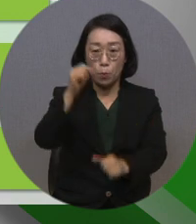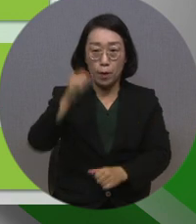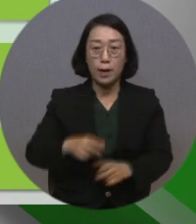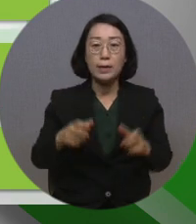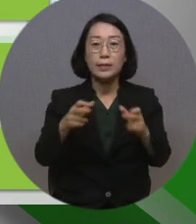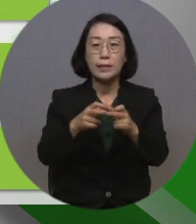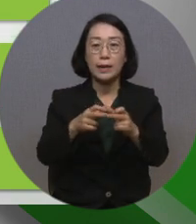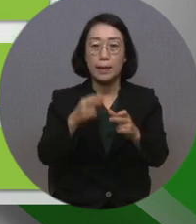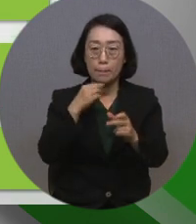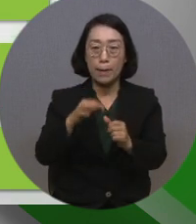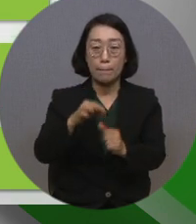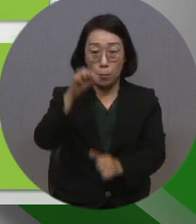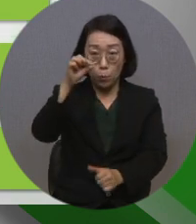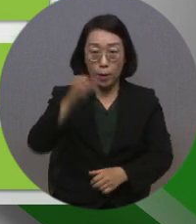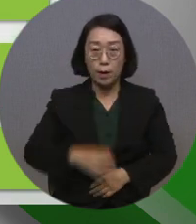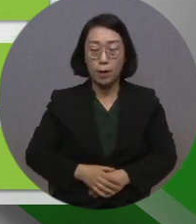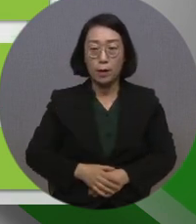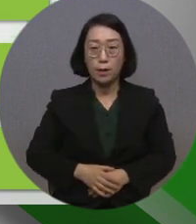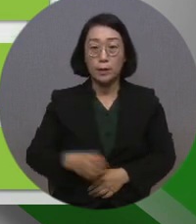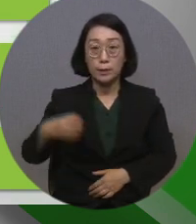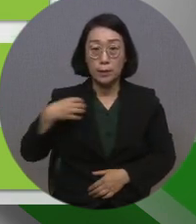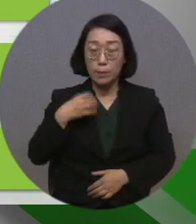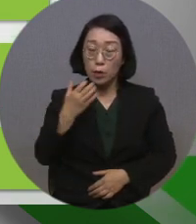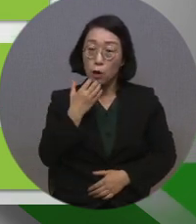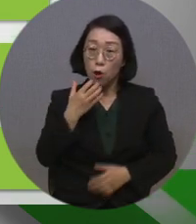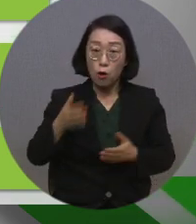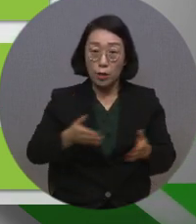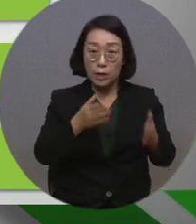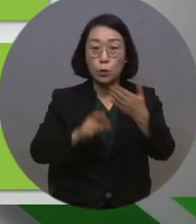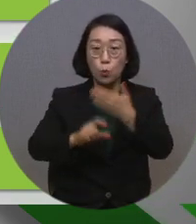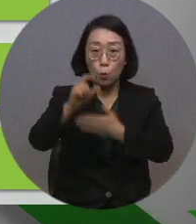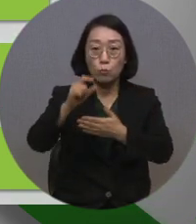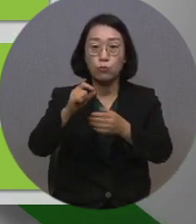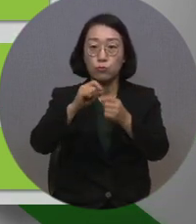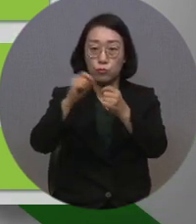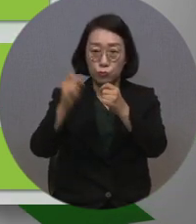장애인만 채용하며 담당 지사는 경기 동부지사입니다.